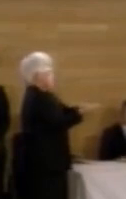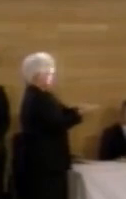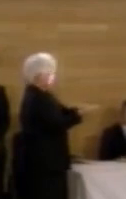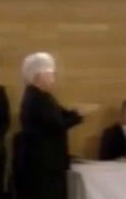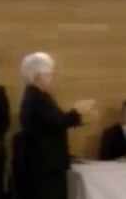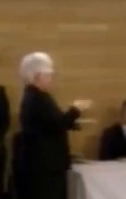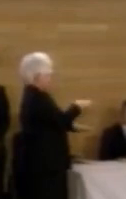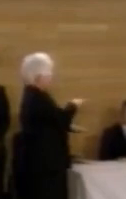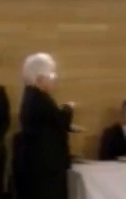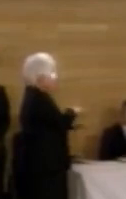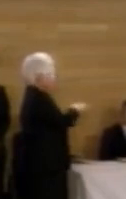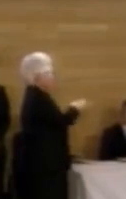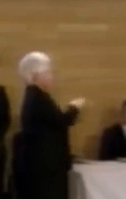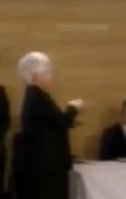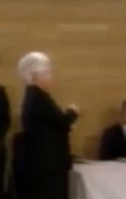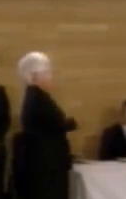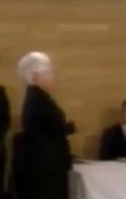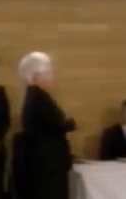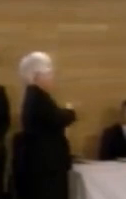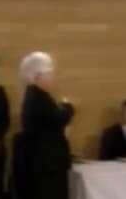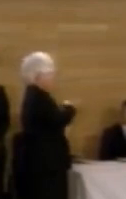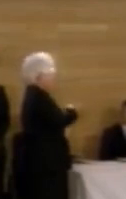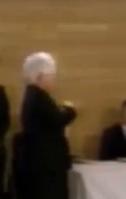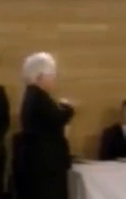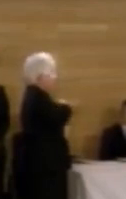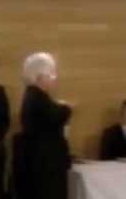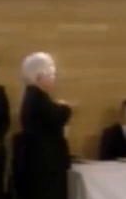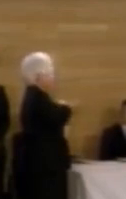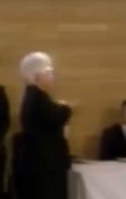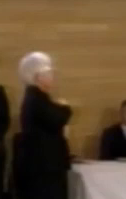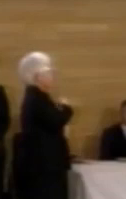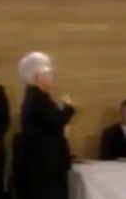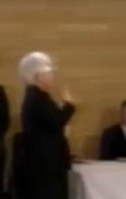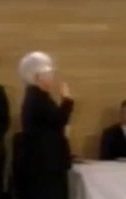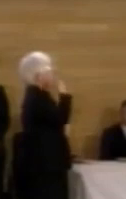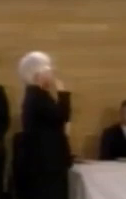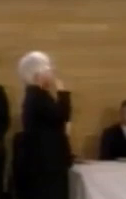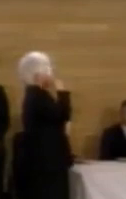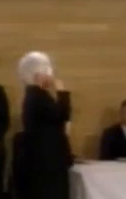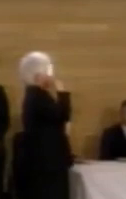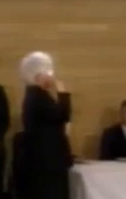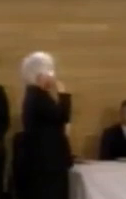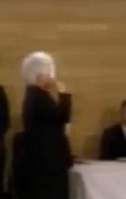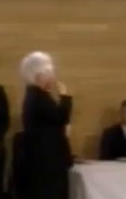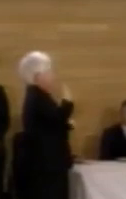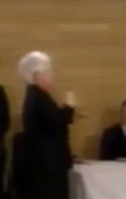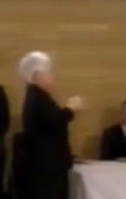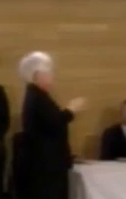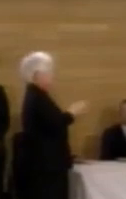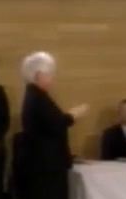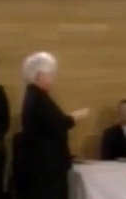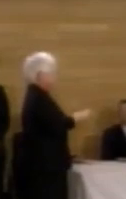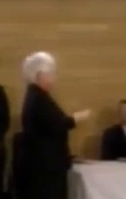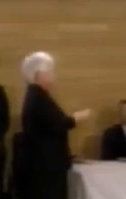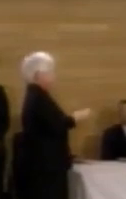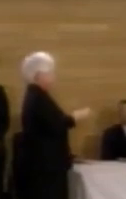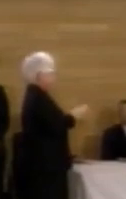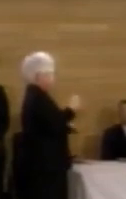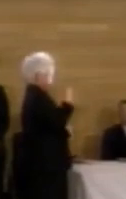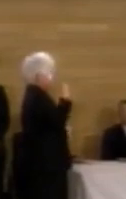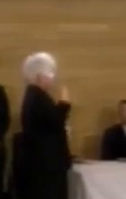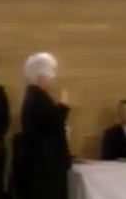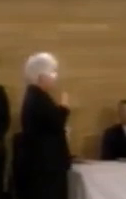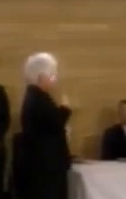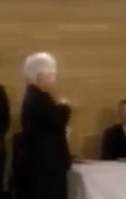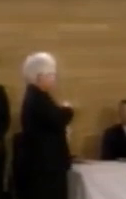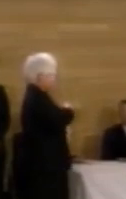々のお気持ちを思うと、今もなお哀戚の念に